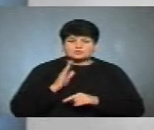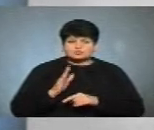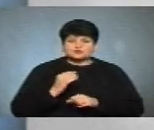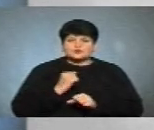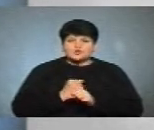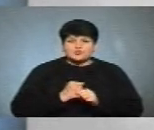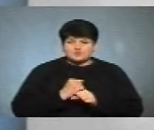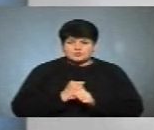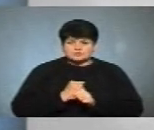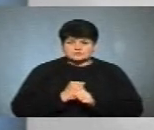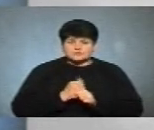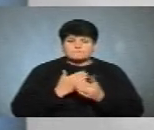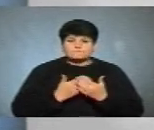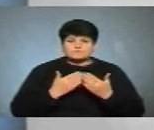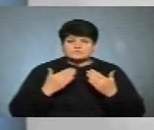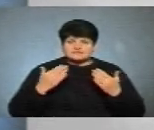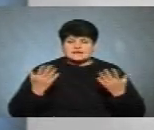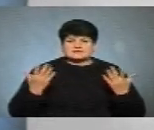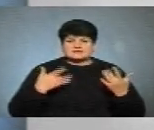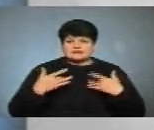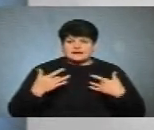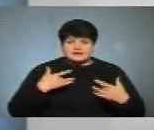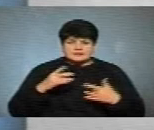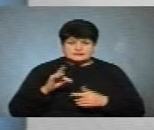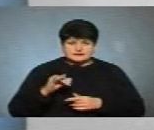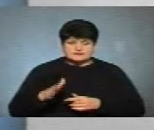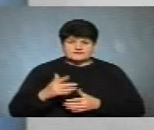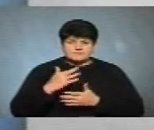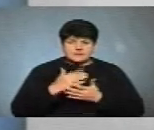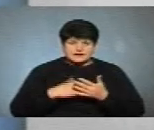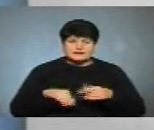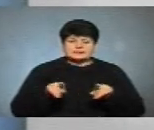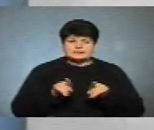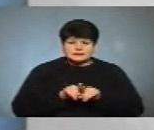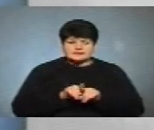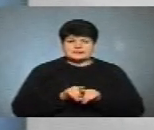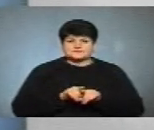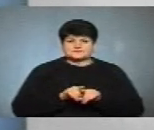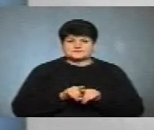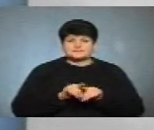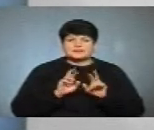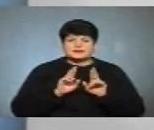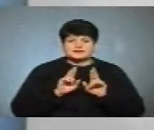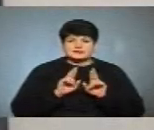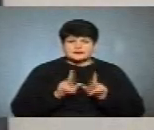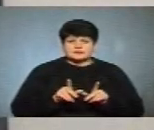роботи музеїв, кінотеатрів. Перелік такий же ж практично, як